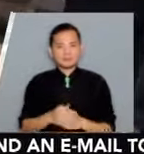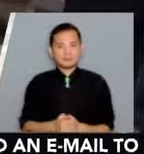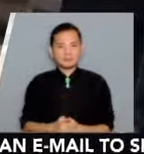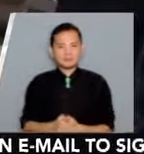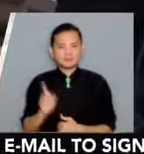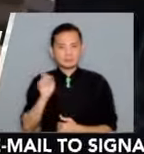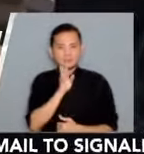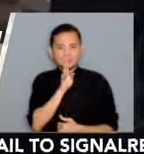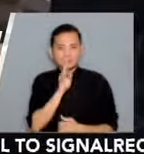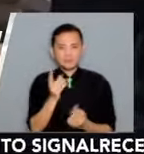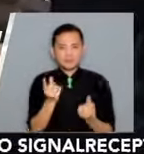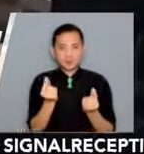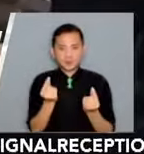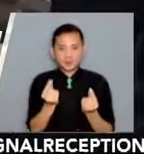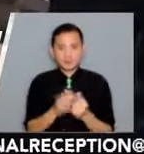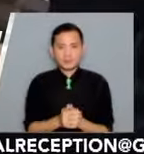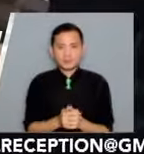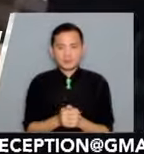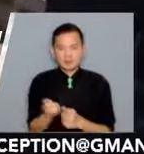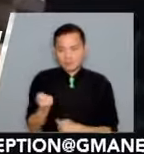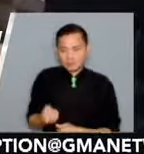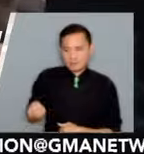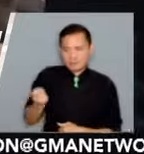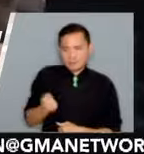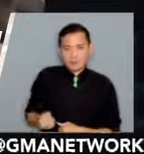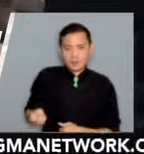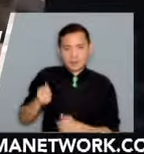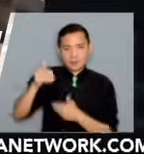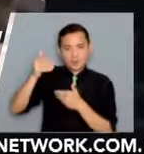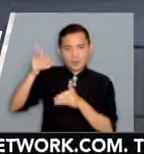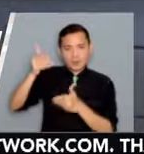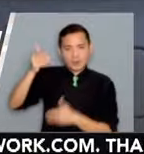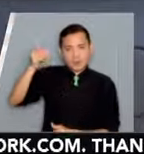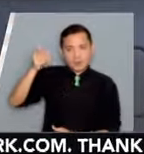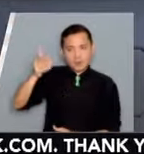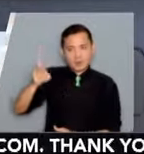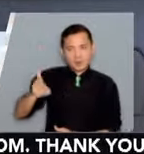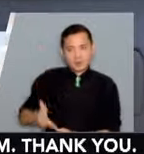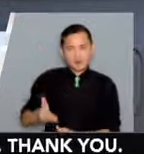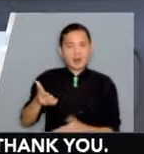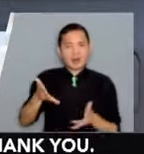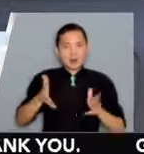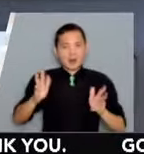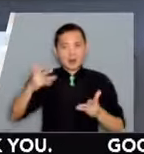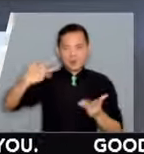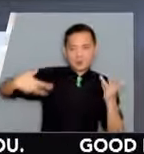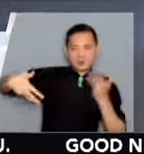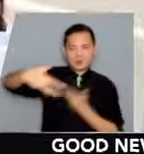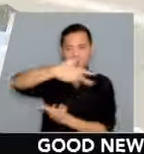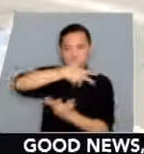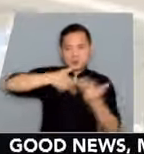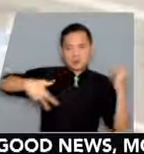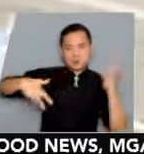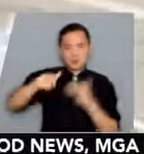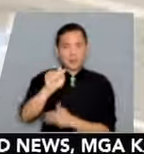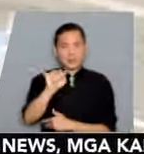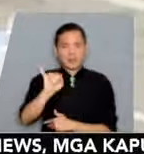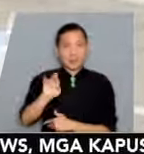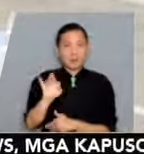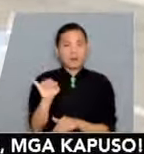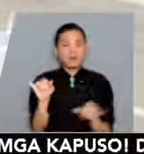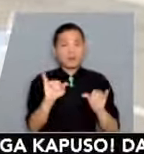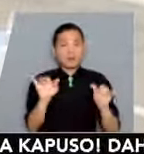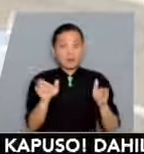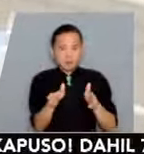biniventilate ko muna yung aking sasakyan by opening the windows. Mino-open ko rin yung doors. Kaya